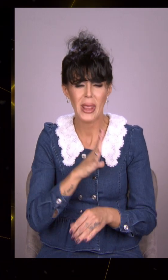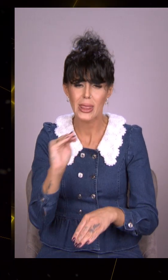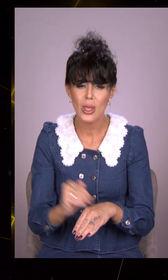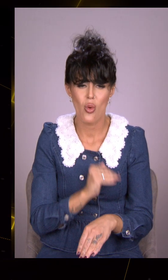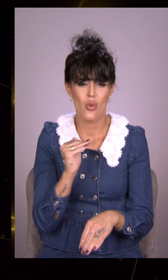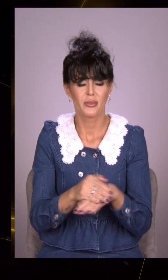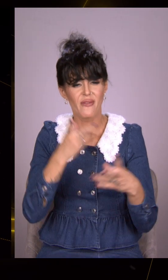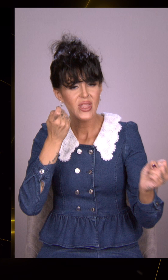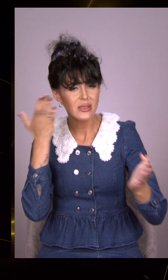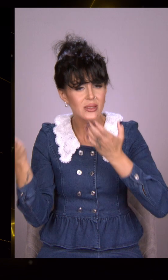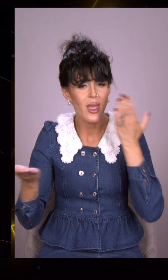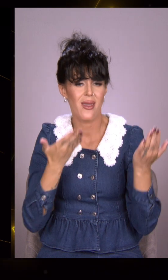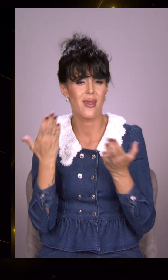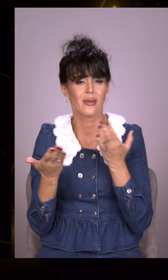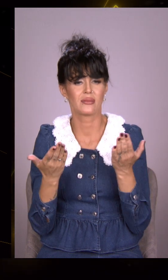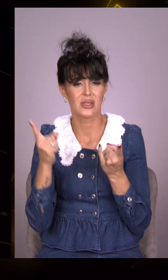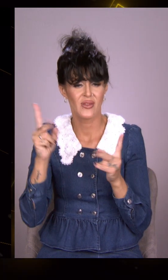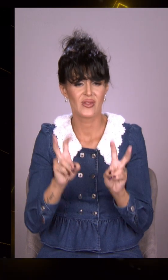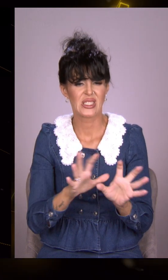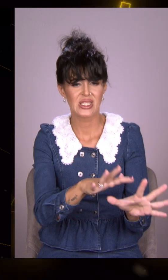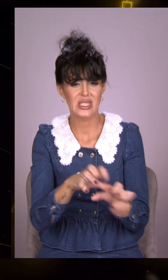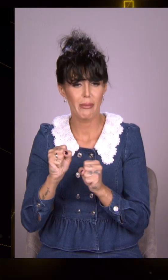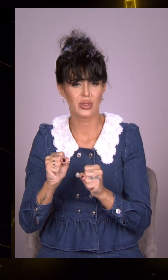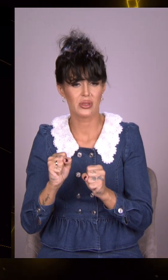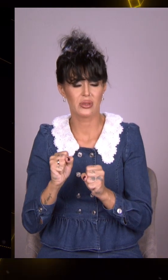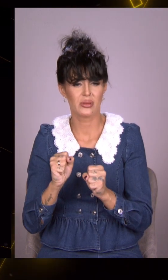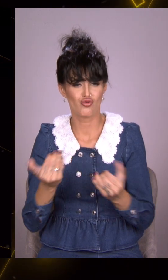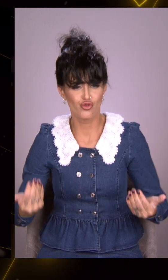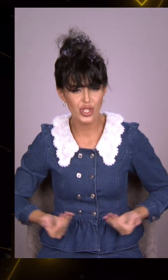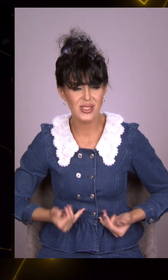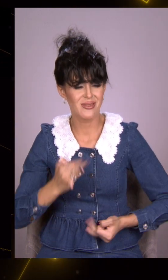весела. І вони забрали в мене цю радість.